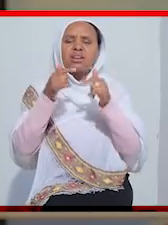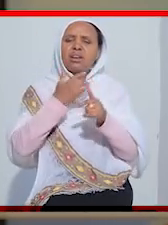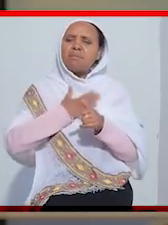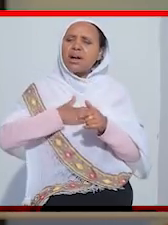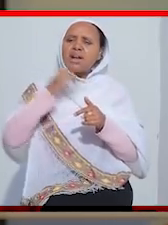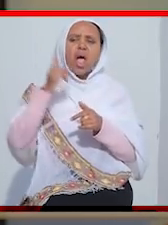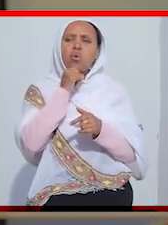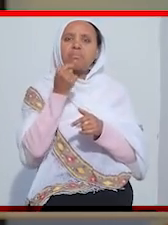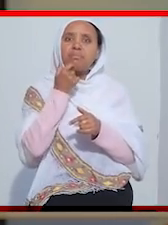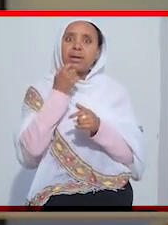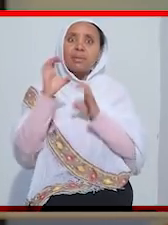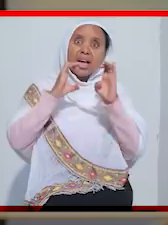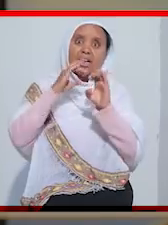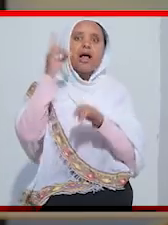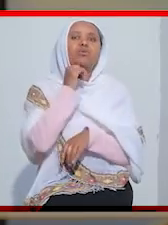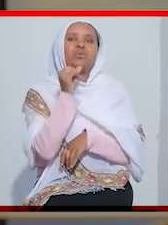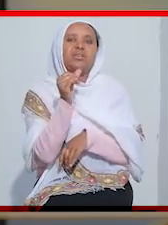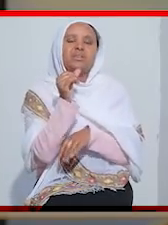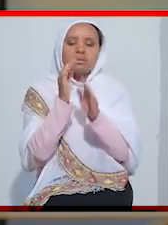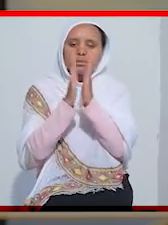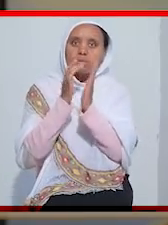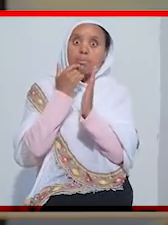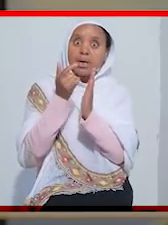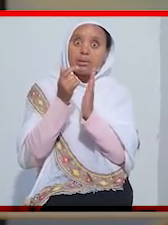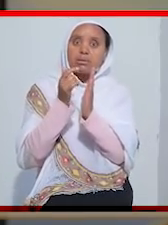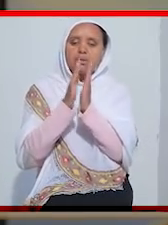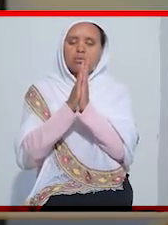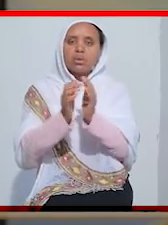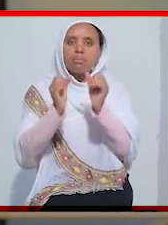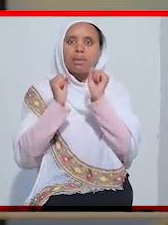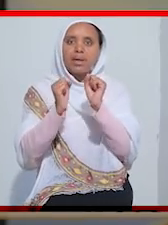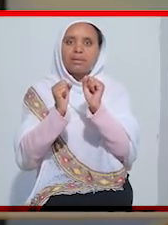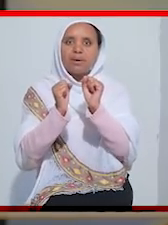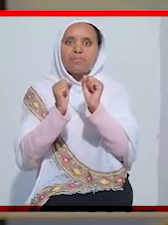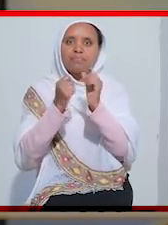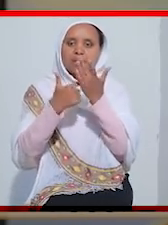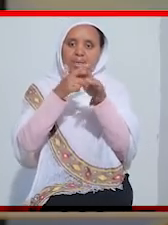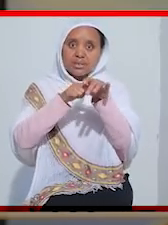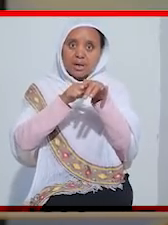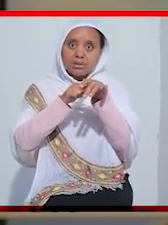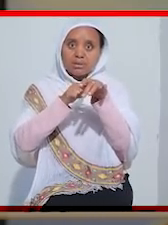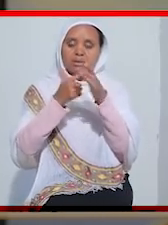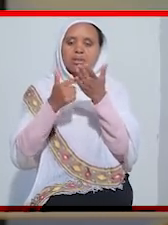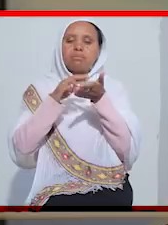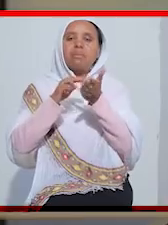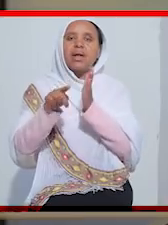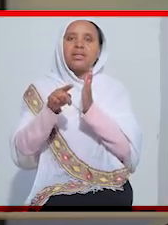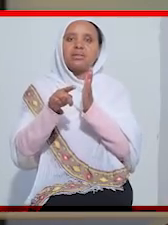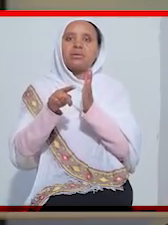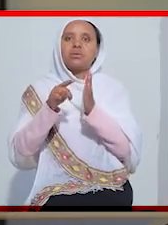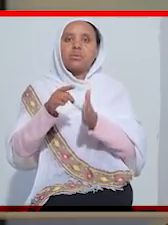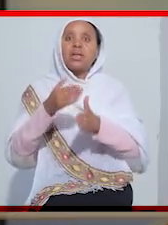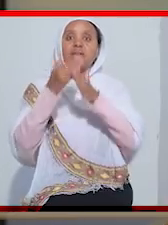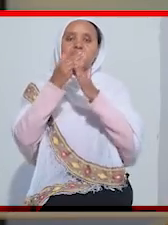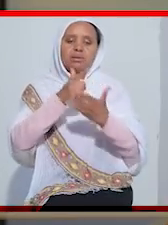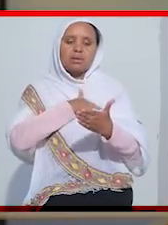ተስፋ ሲነገርህ እባክህ አይሆንም ብለህ የምትከራከር አትሁን። ጸልይ ሲባል በጸሎት የሚበረታ ይሁን። በዚህን ሰዓት እንዲህ በማለት